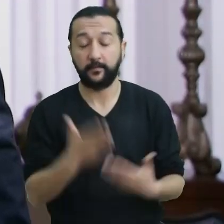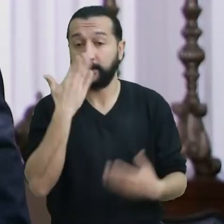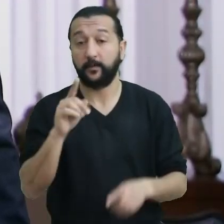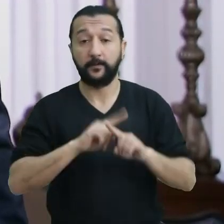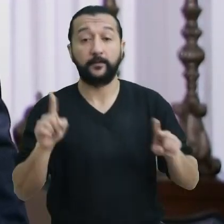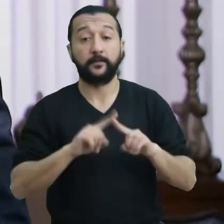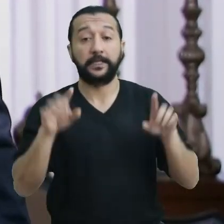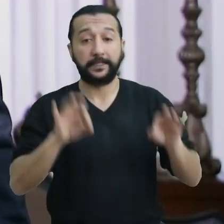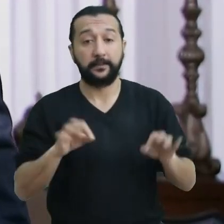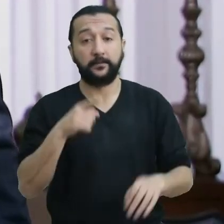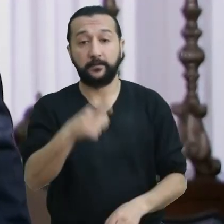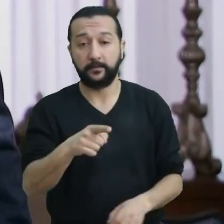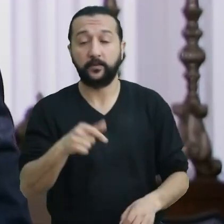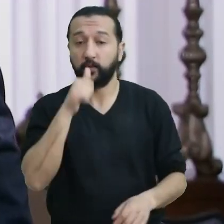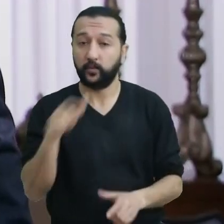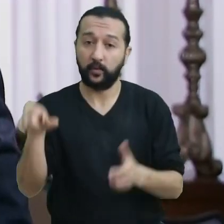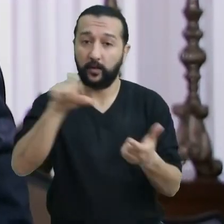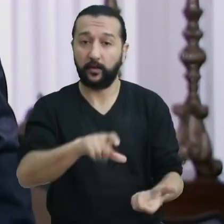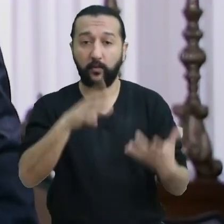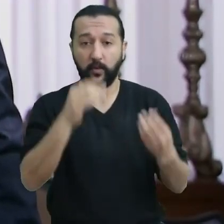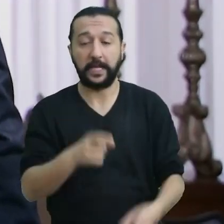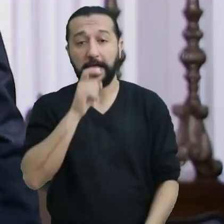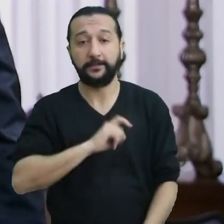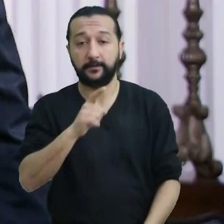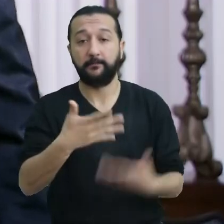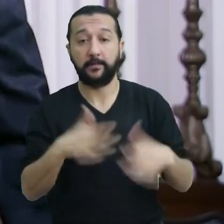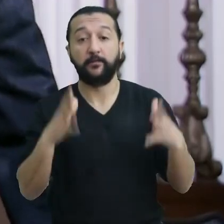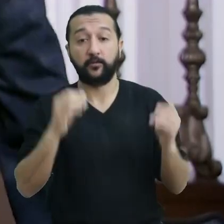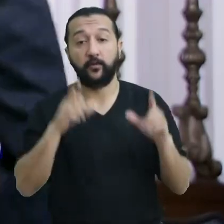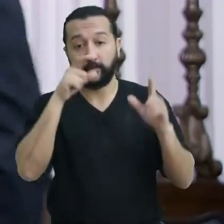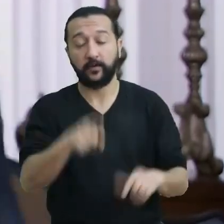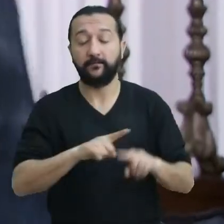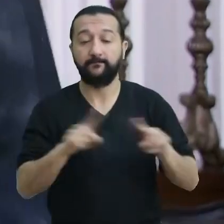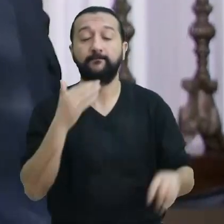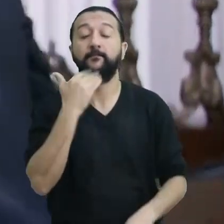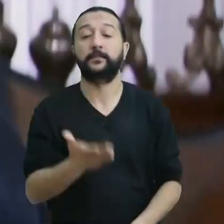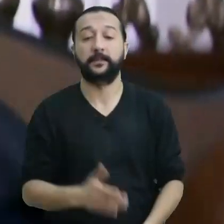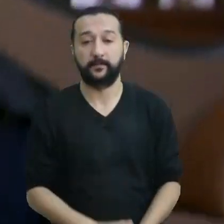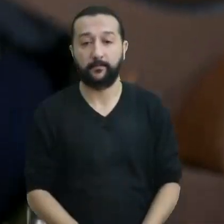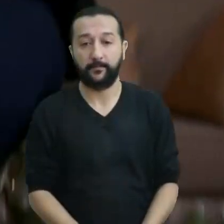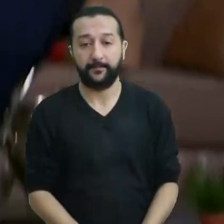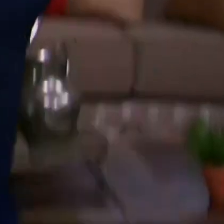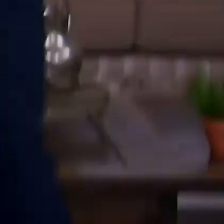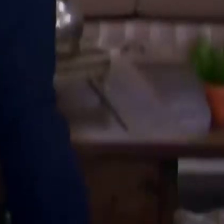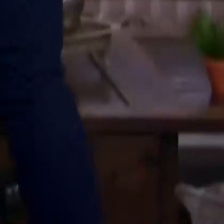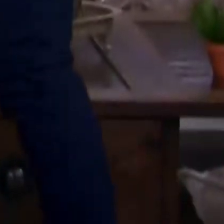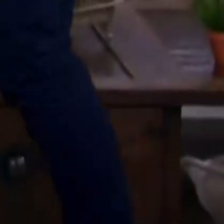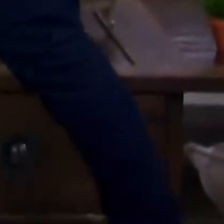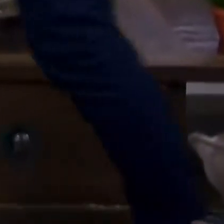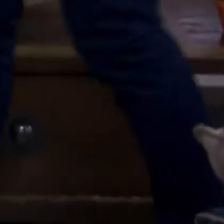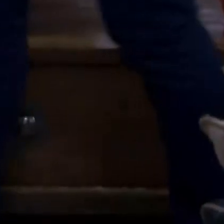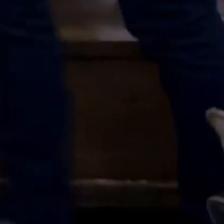yok. Şimdi biri üzerine su filan sıçratır. Berbat olur fotoğraf. Fotoğrafı almak yerine ters